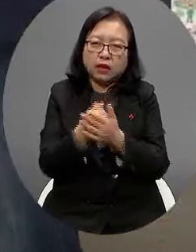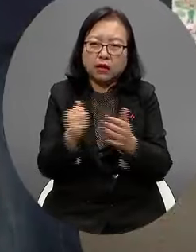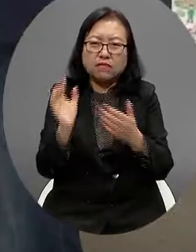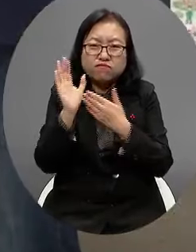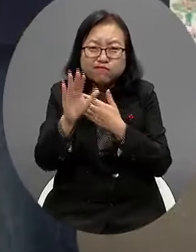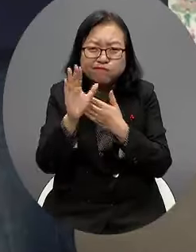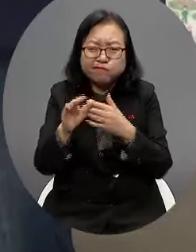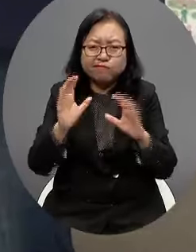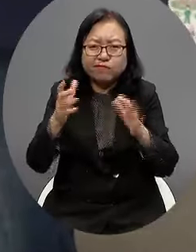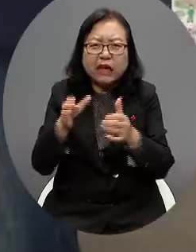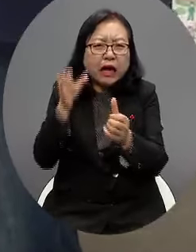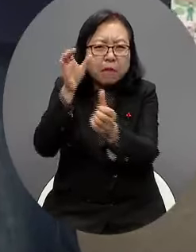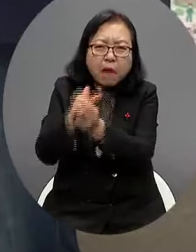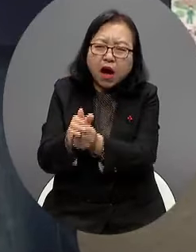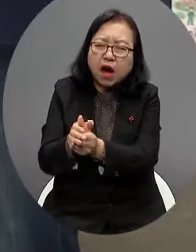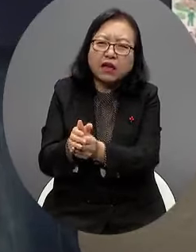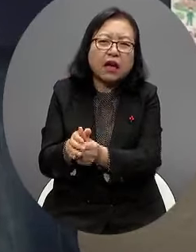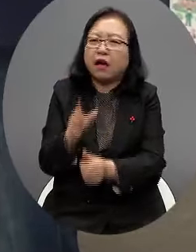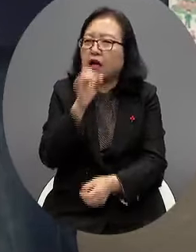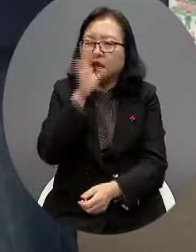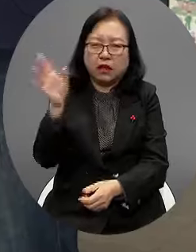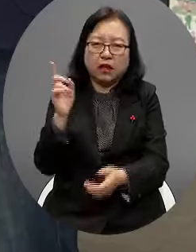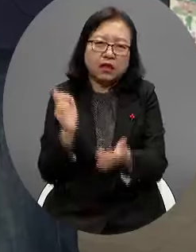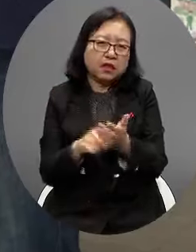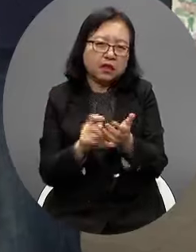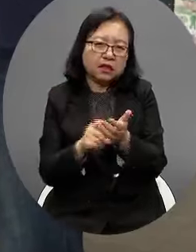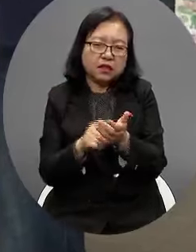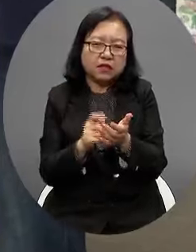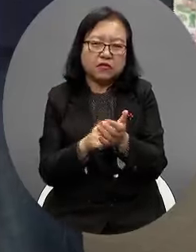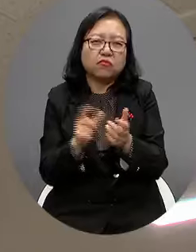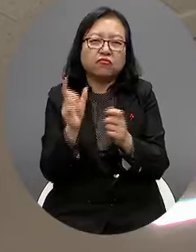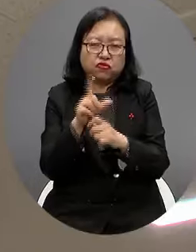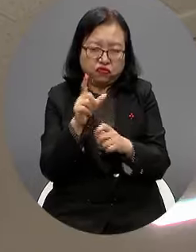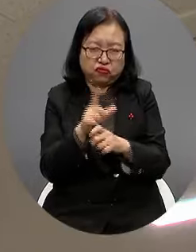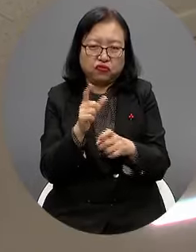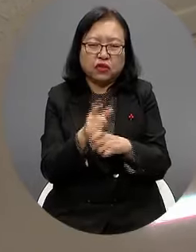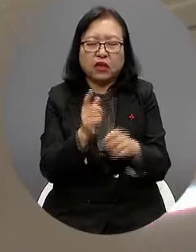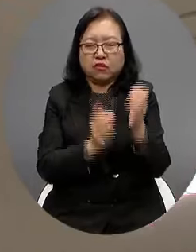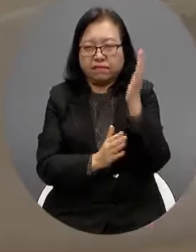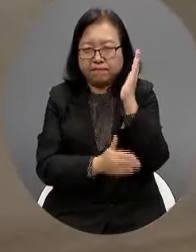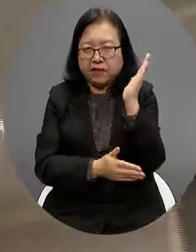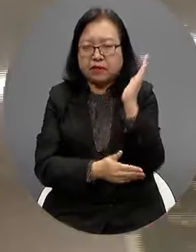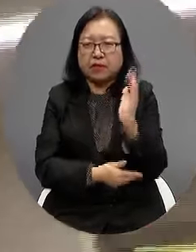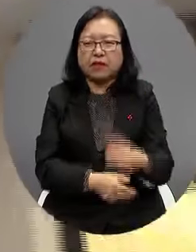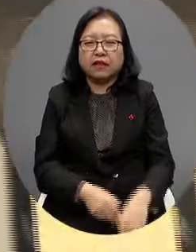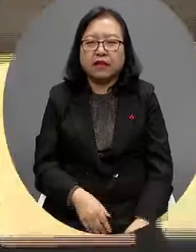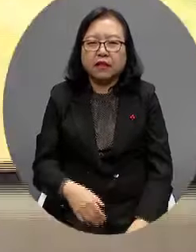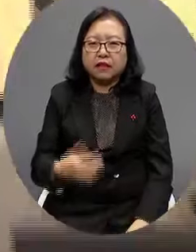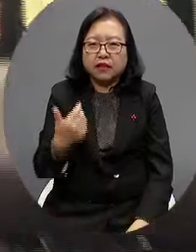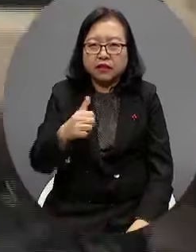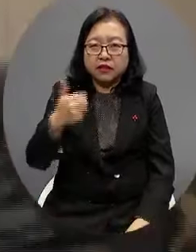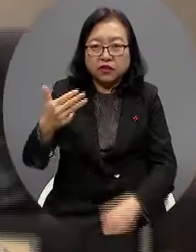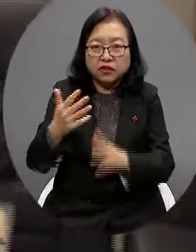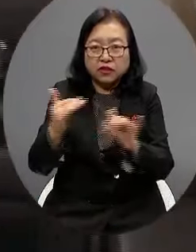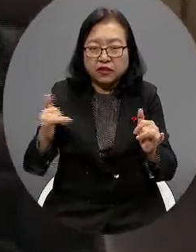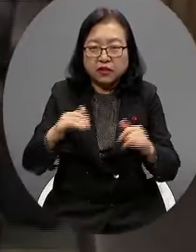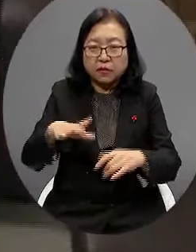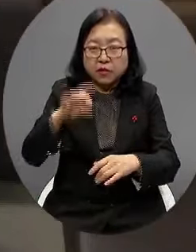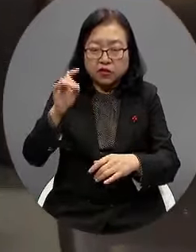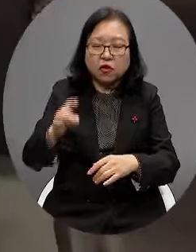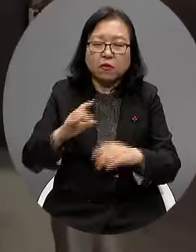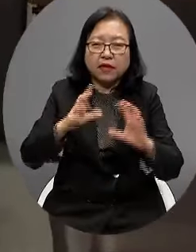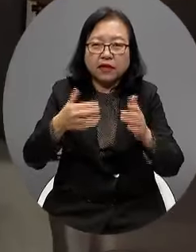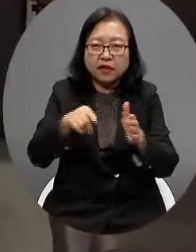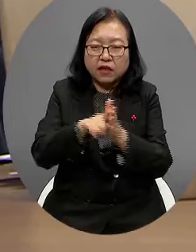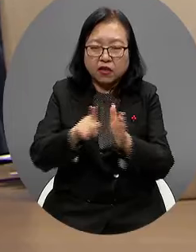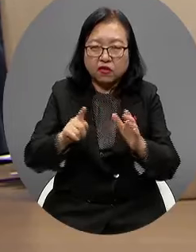맡길 수 없다고 긴급 성명을 추가 발표했습니다 8명이 참여했던 시국 선언 때와 달리